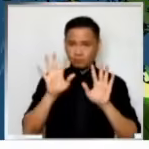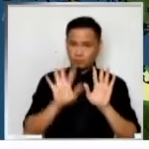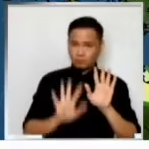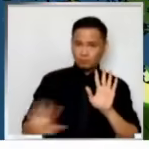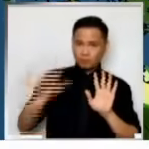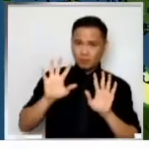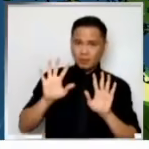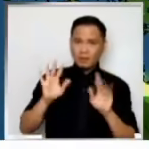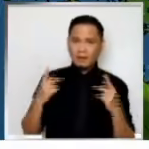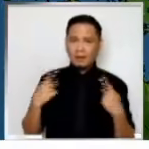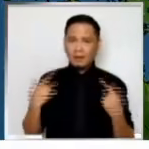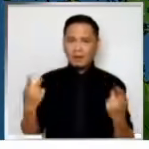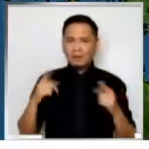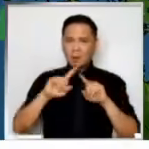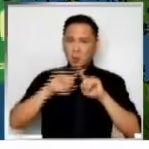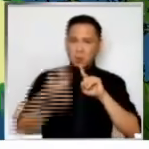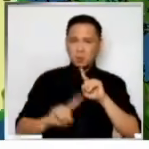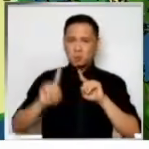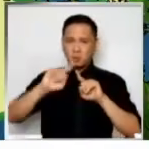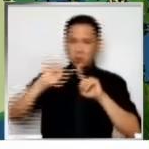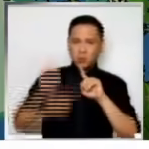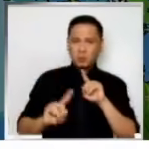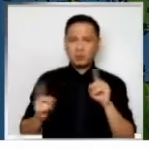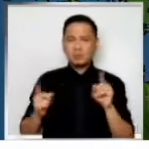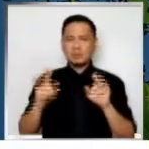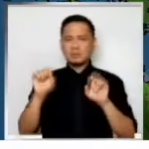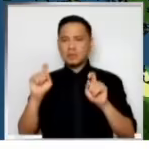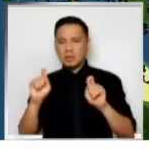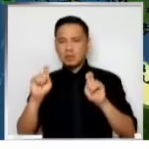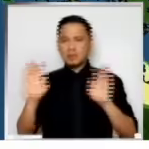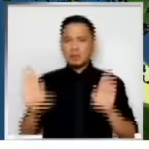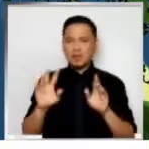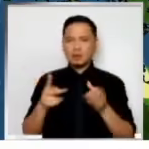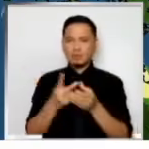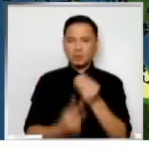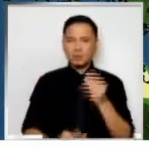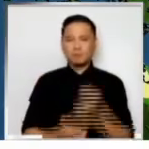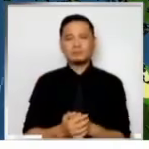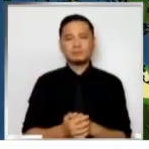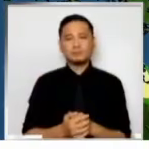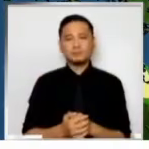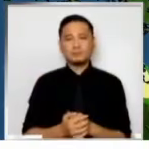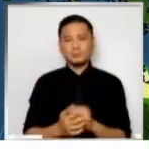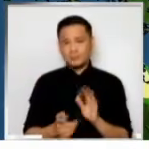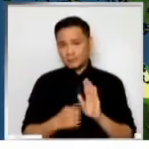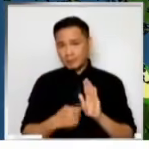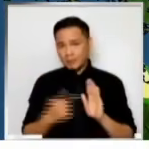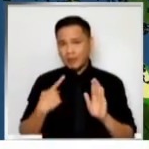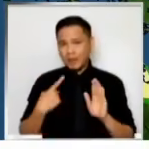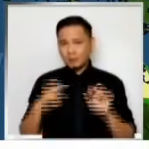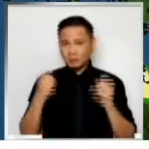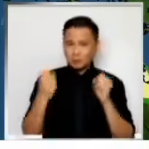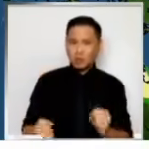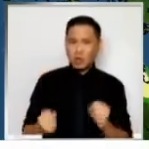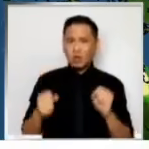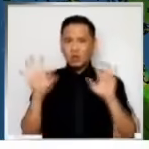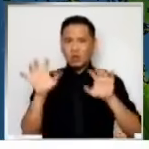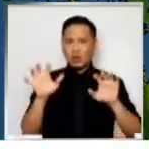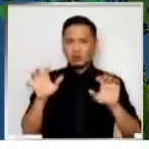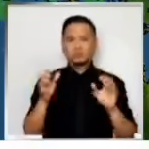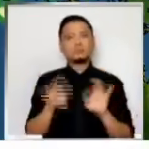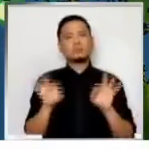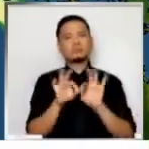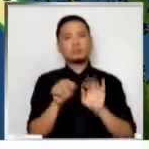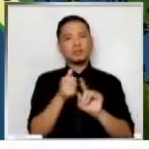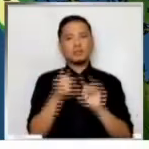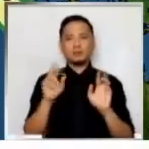mga thunderstorm sa Sabado at Linggo. At kumisan, may mga malalakas na ulan, mga kapuso, ha? Kaya maging IM ready po sa banta ng